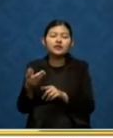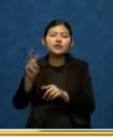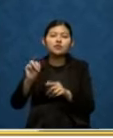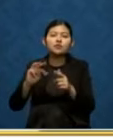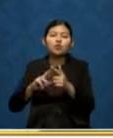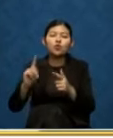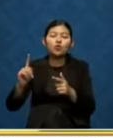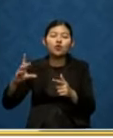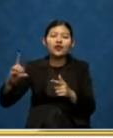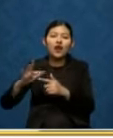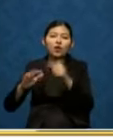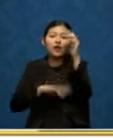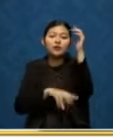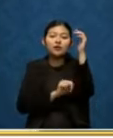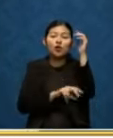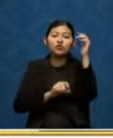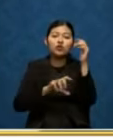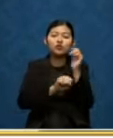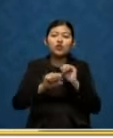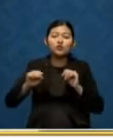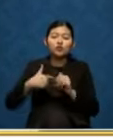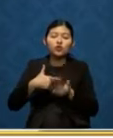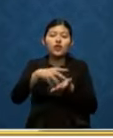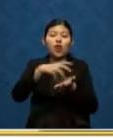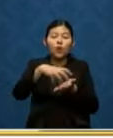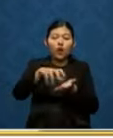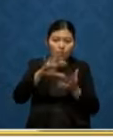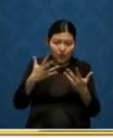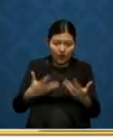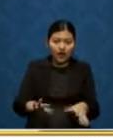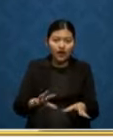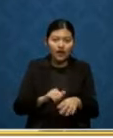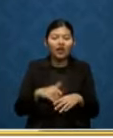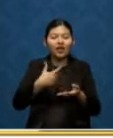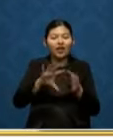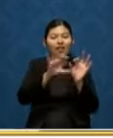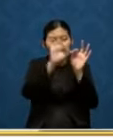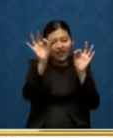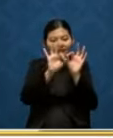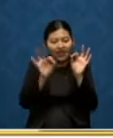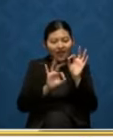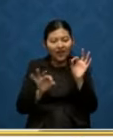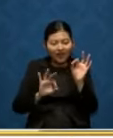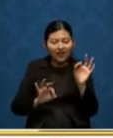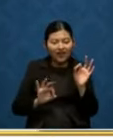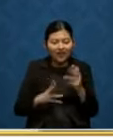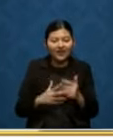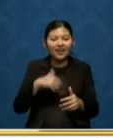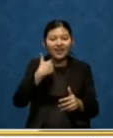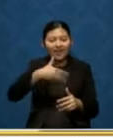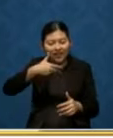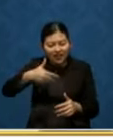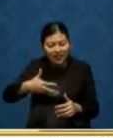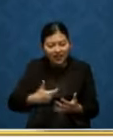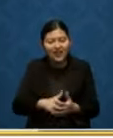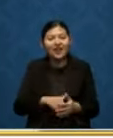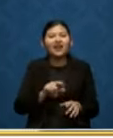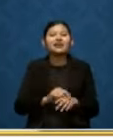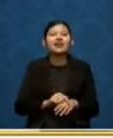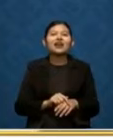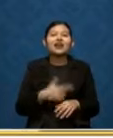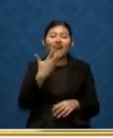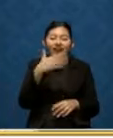นะครับของนครศรีธรรมราชเมื่อกี้ก็ได้ไล่อ่าไล่ก่อนยาวเป็นนิราศมังคุดของนครราชสีมานั่นการออก